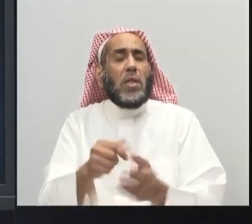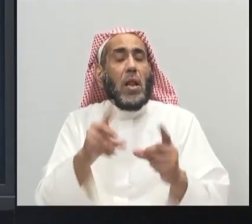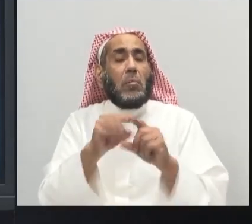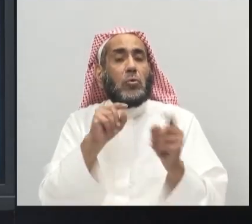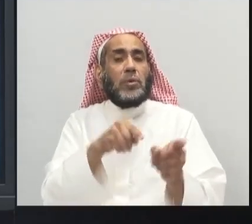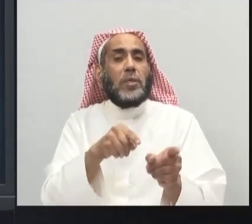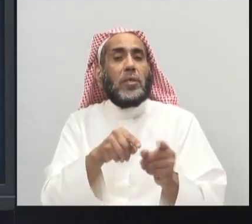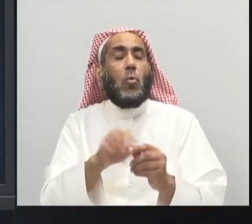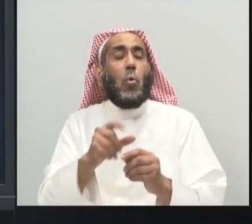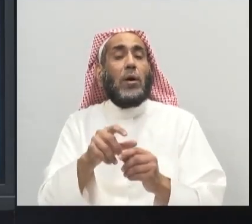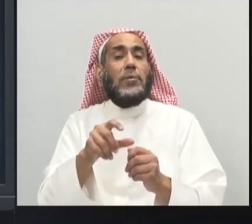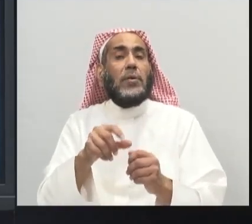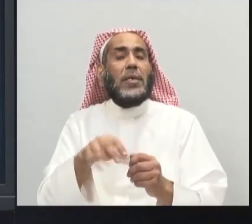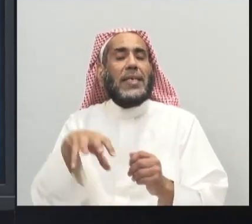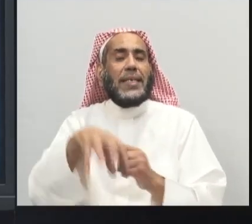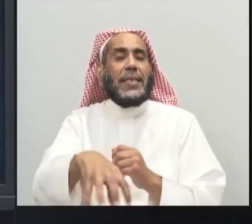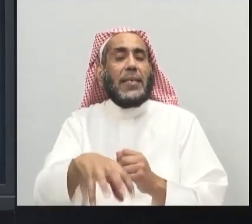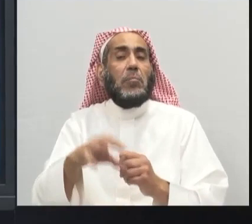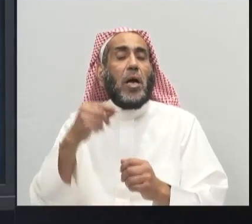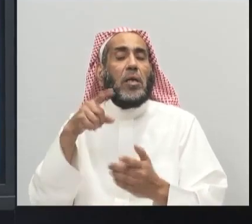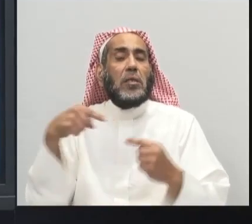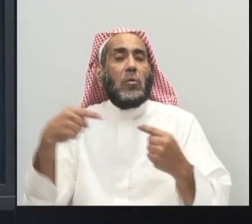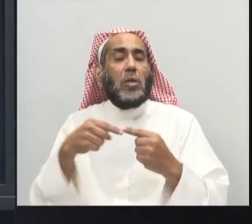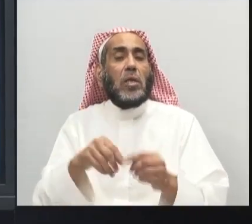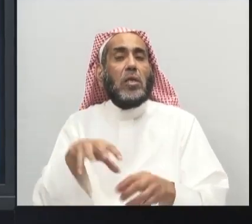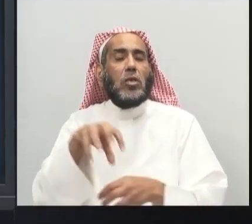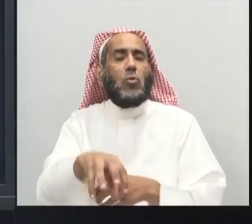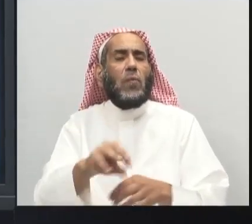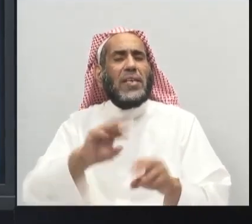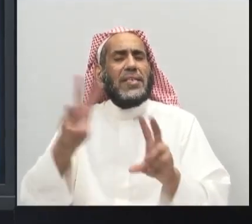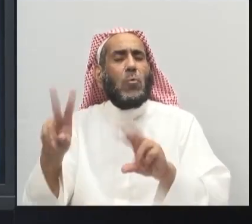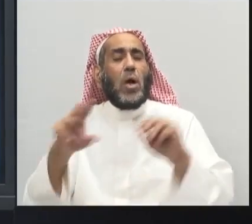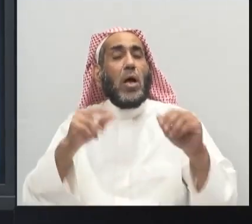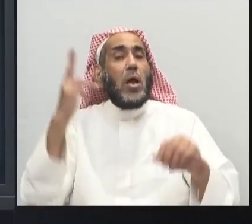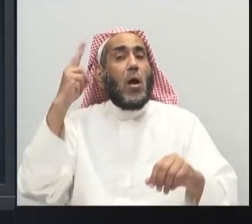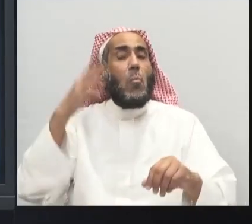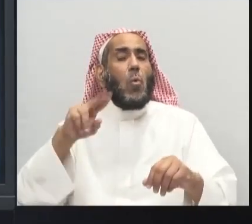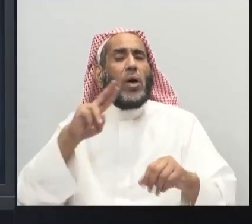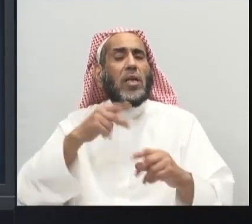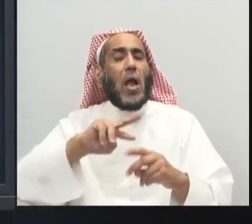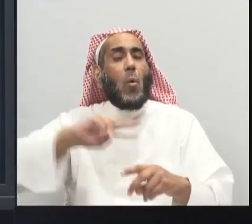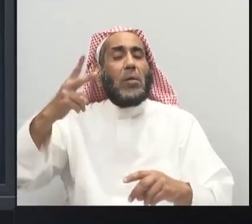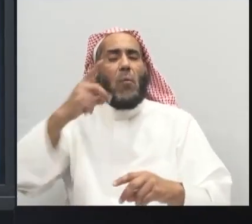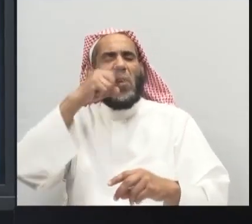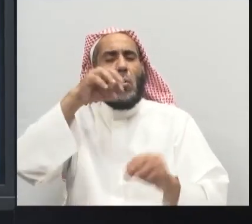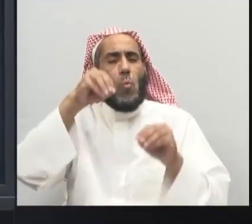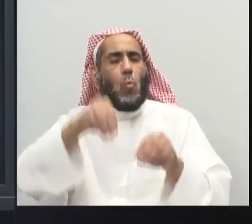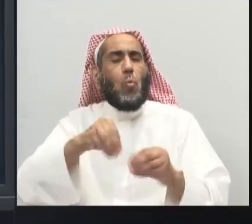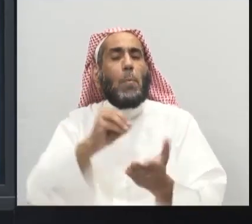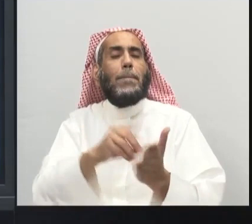فيه في اقليم الدوله التي يسكن فيها سواء كان مواطنا او اجنبيا فانه يطبق